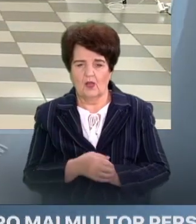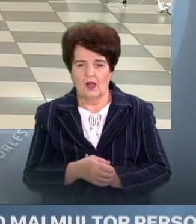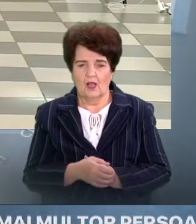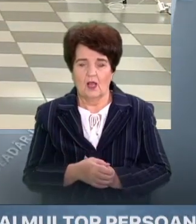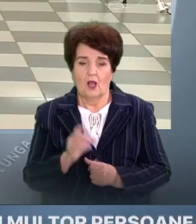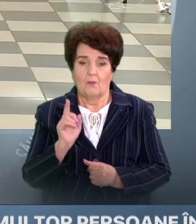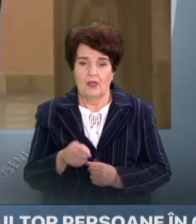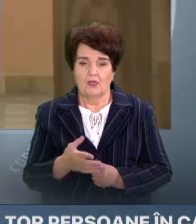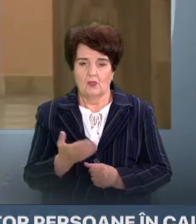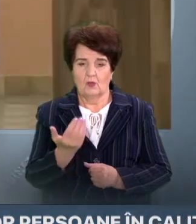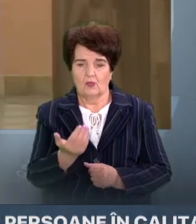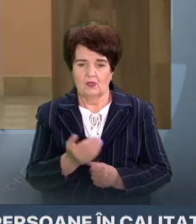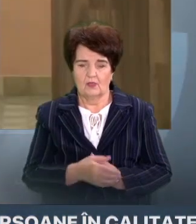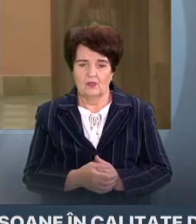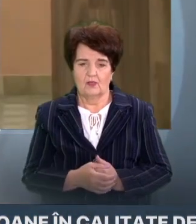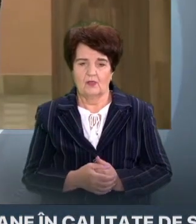Pentru mine